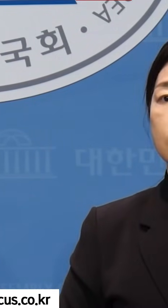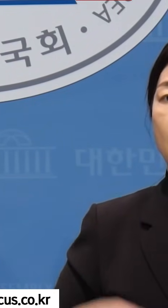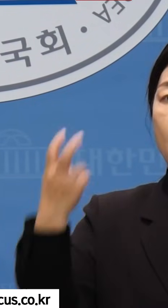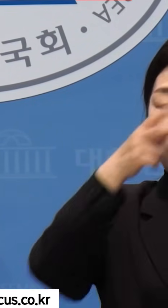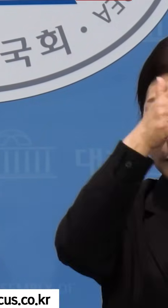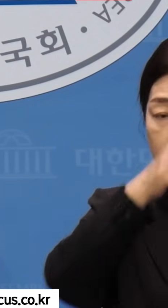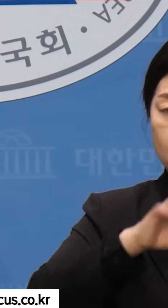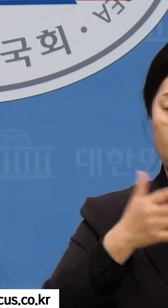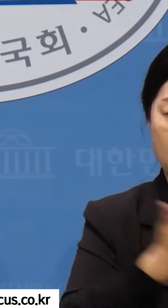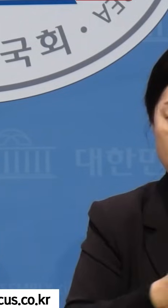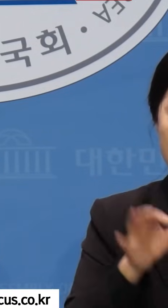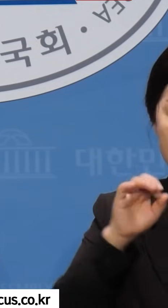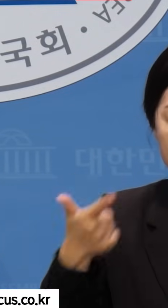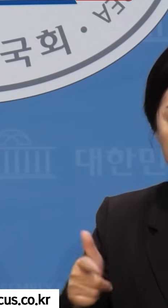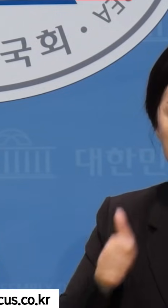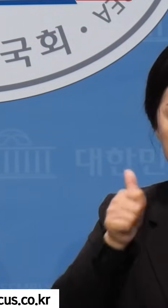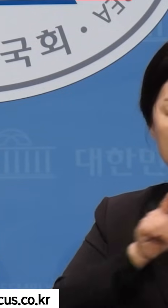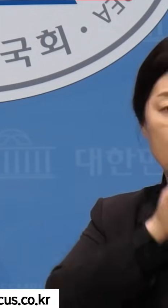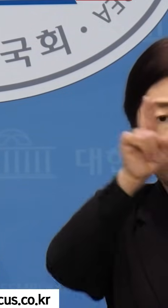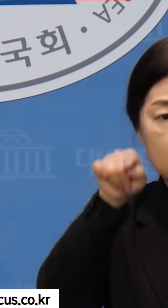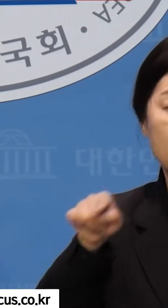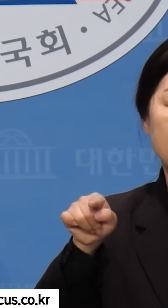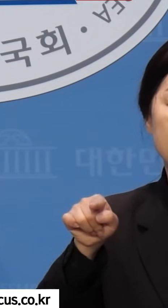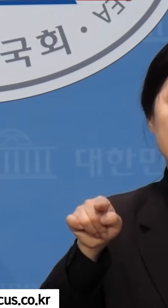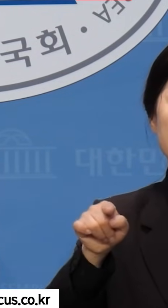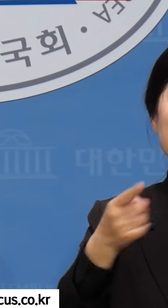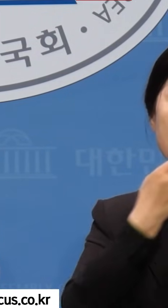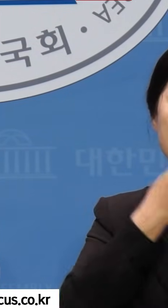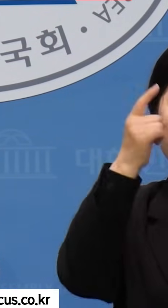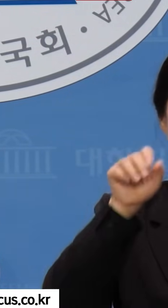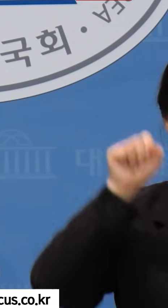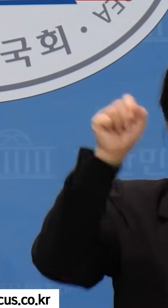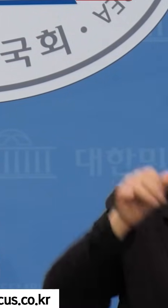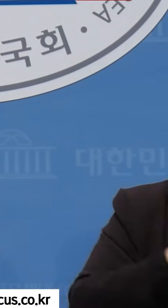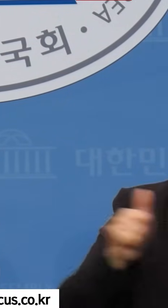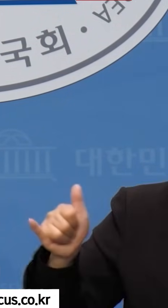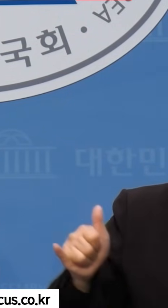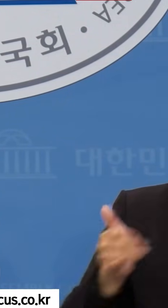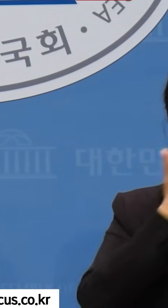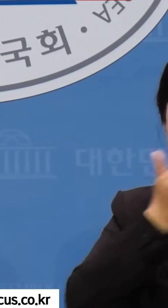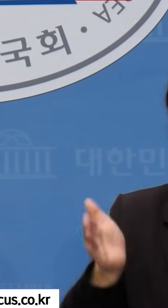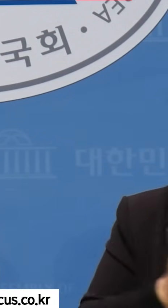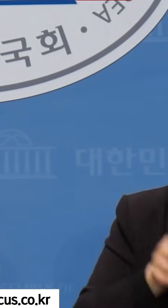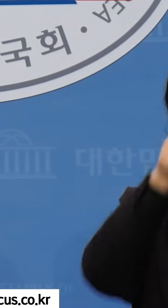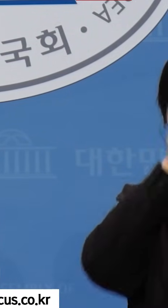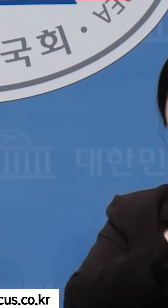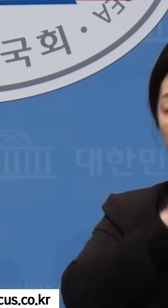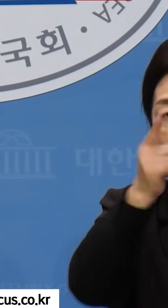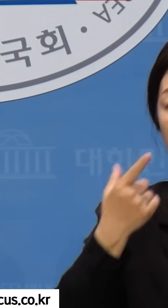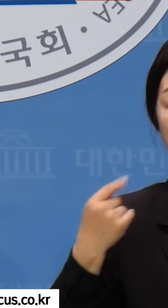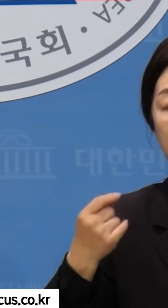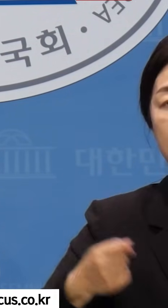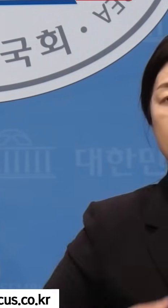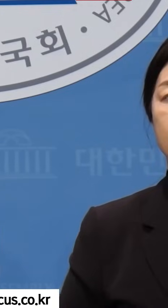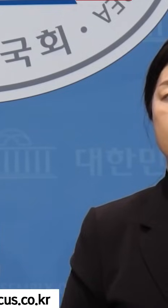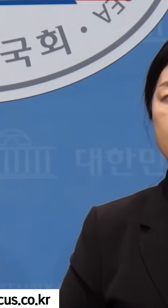검찰의 국회의원 안민석 기소는 촛불 시민들에 대한 기소와 마찬가지라고